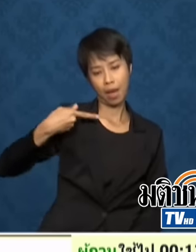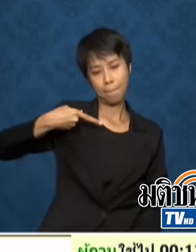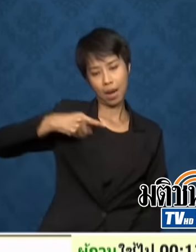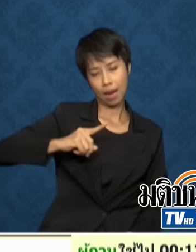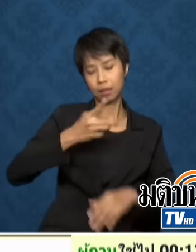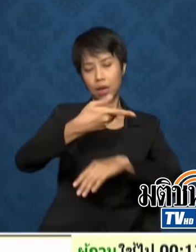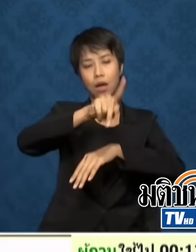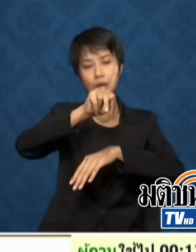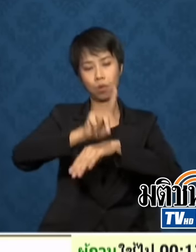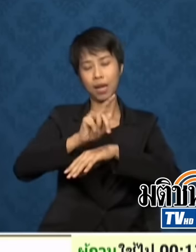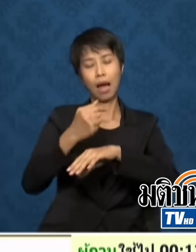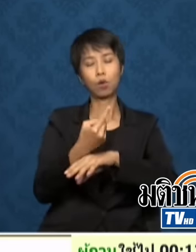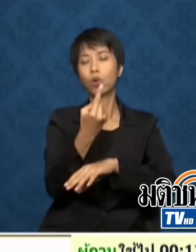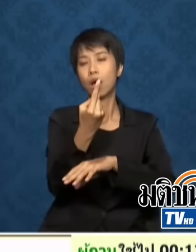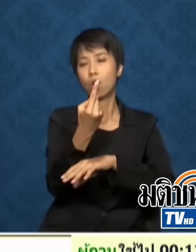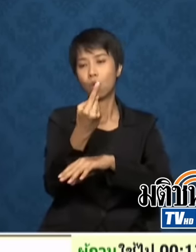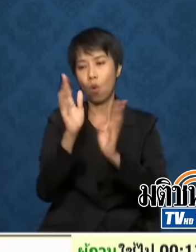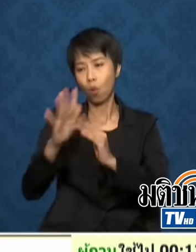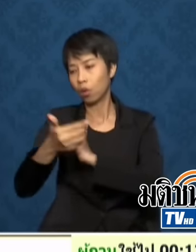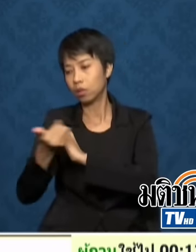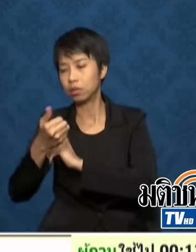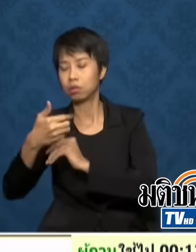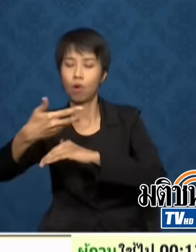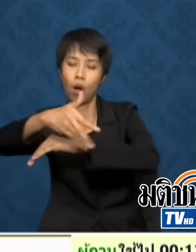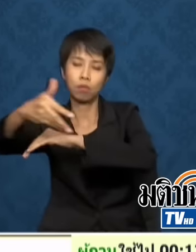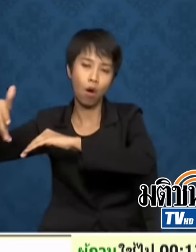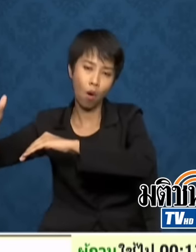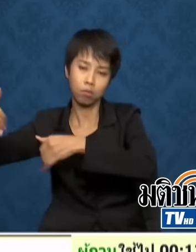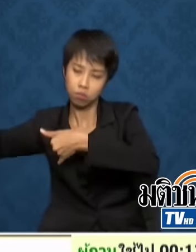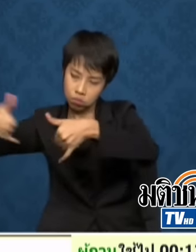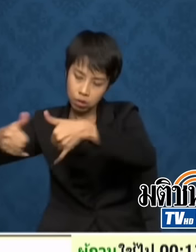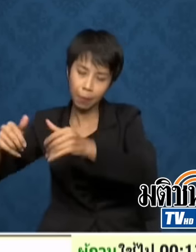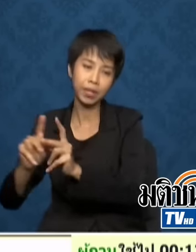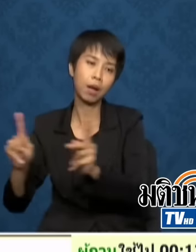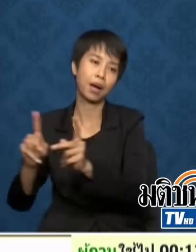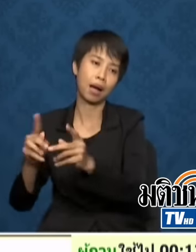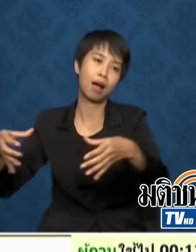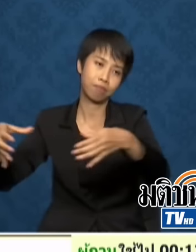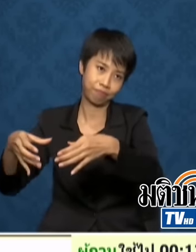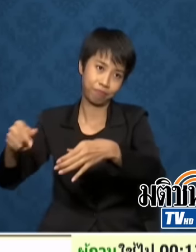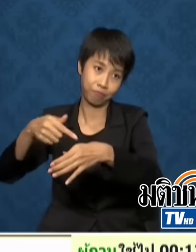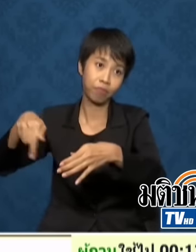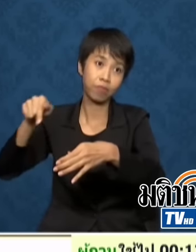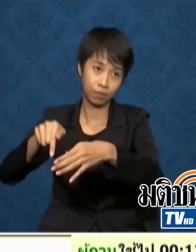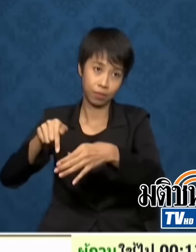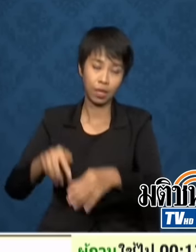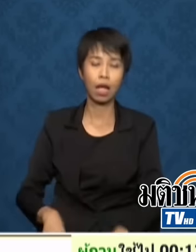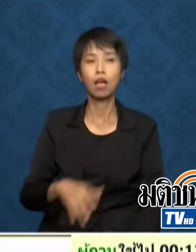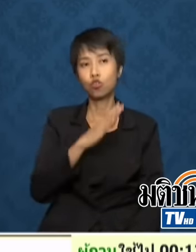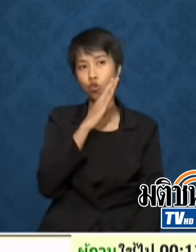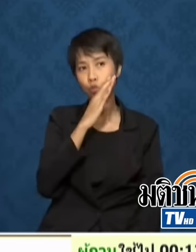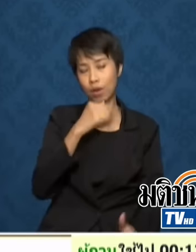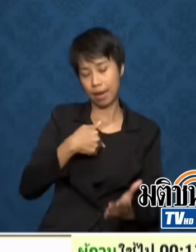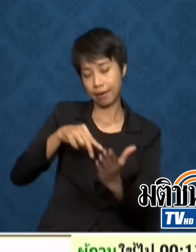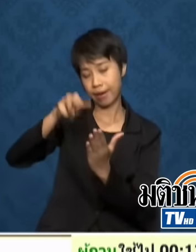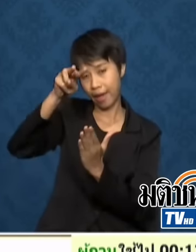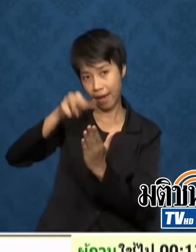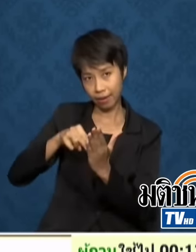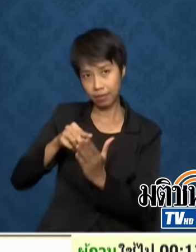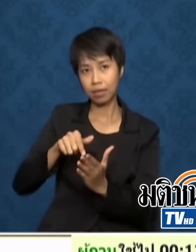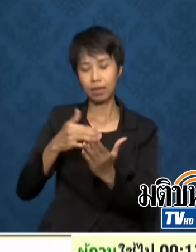านแล้วทุกอย่างต้องขึ้นกับหลักวิทยาศาสตร์แล้วถ้าท่านได้อ่านเรื่องการพักโทษเนี่ยคือผมเนี่ยจะต้